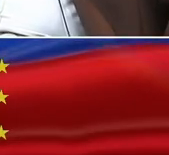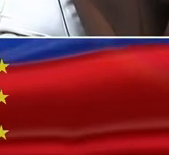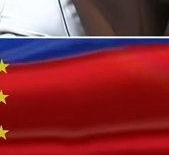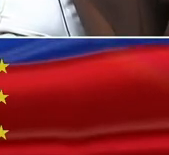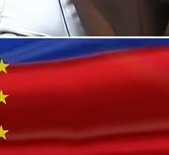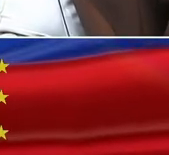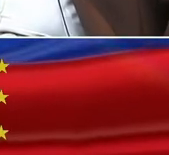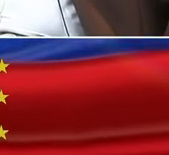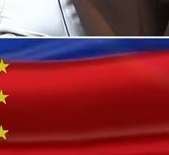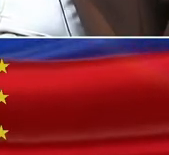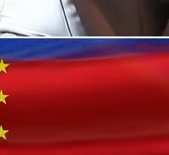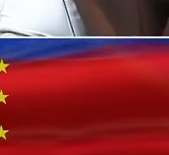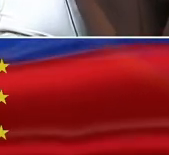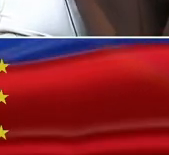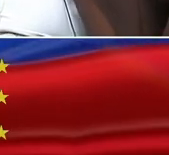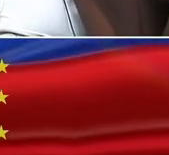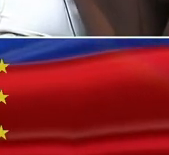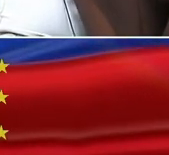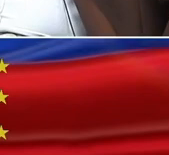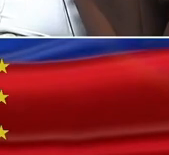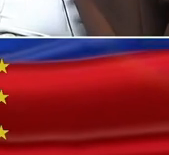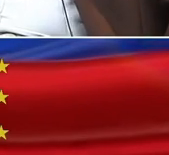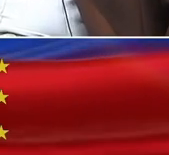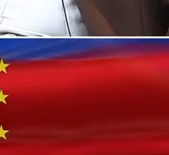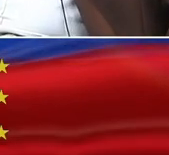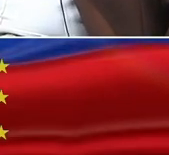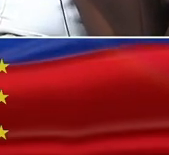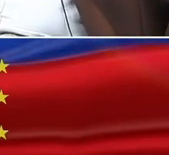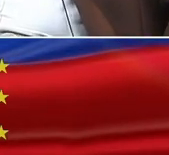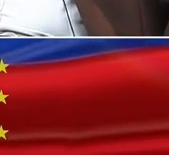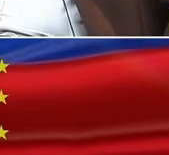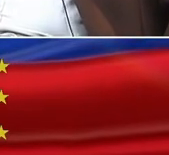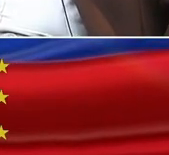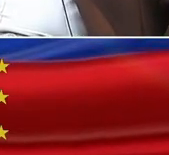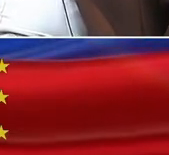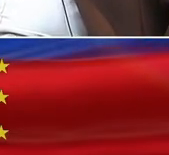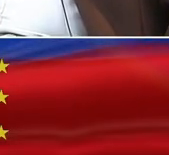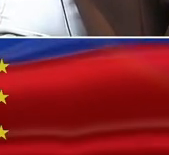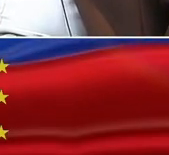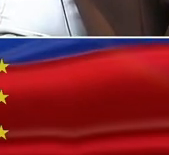Pag na-improve po siguro yan, and with the corresponding